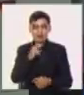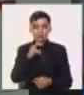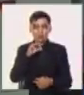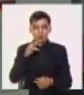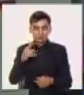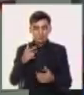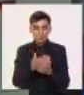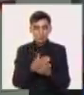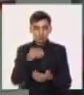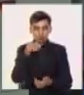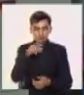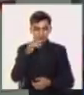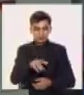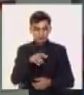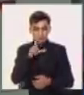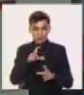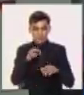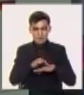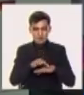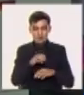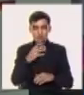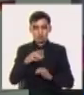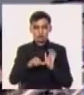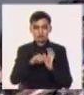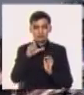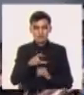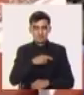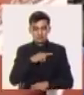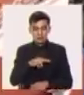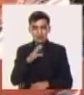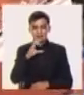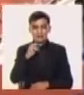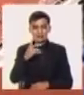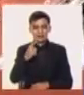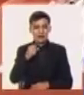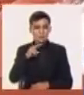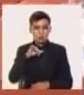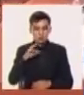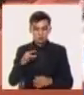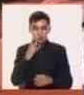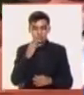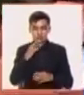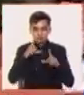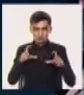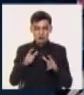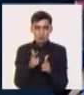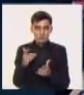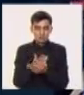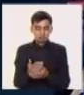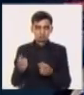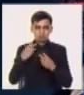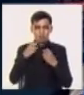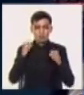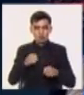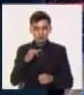приближается к 4 тысячам. Скончались 46 человек. Сингапур готовится к приему туристов. В городе принимают беспрецедентные